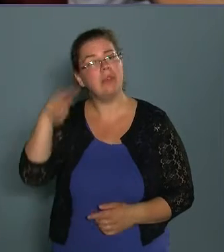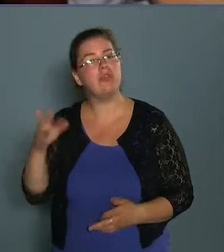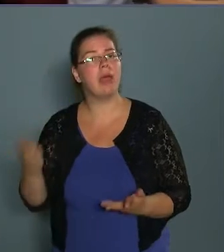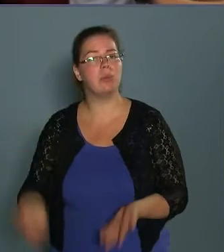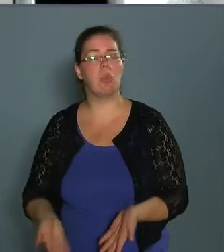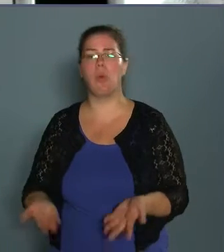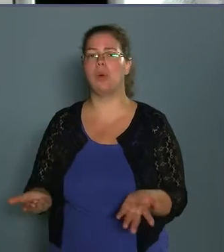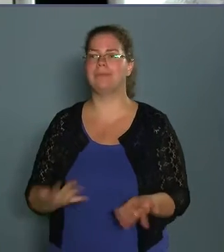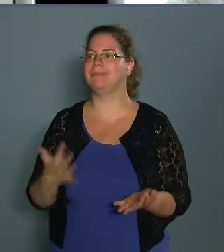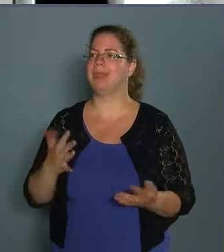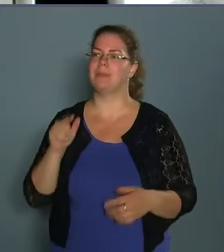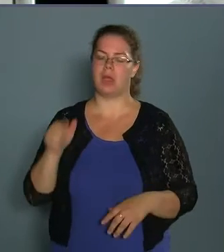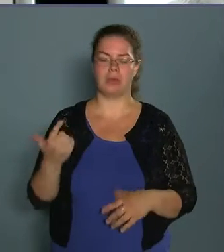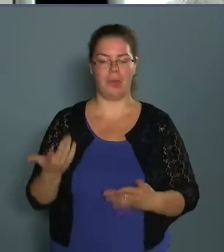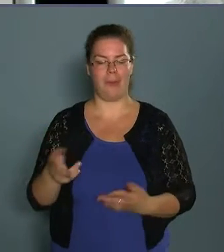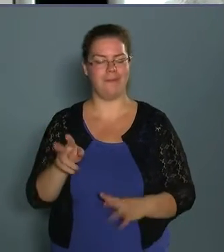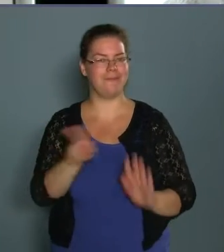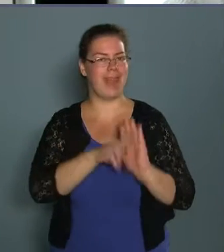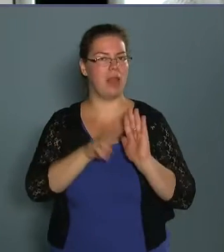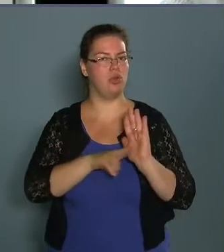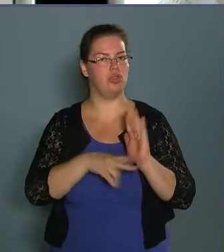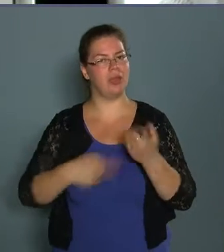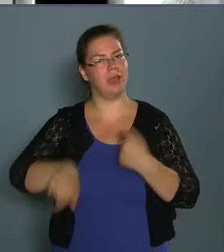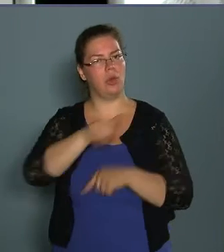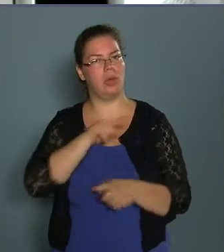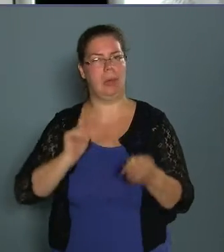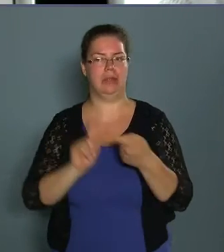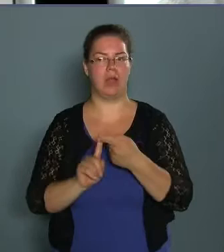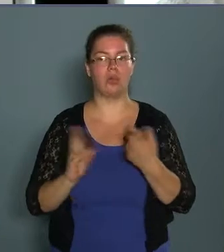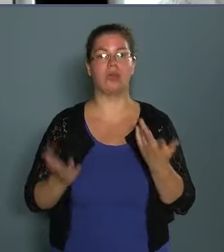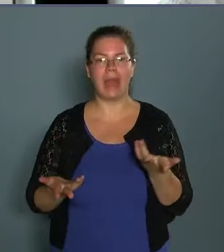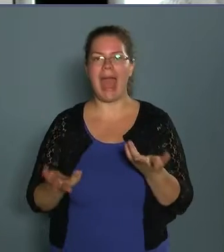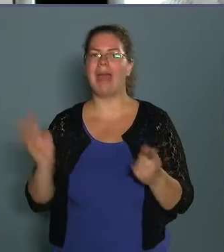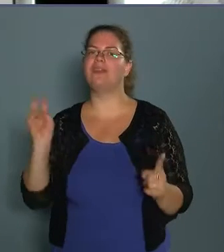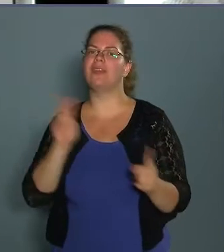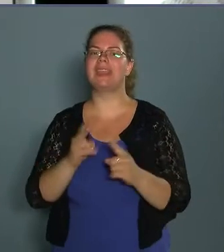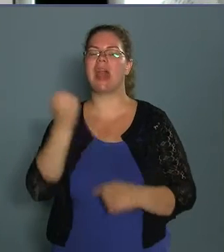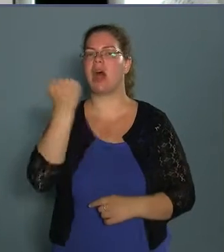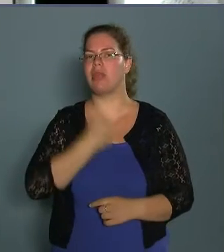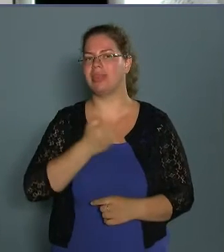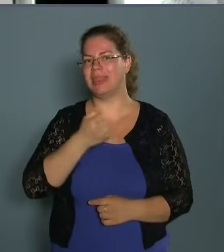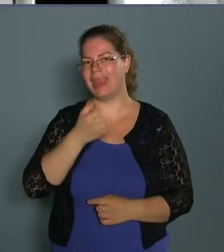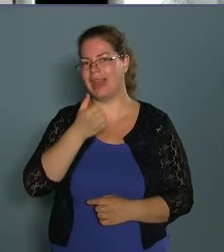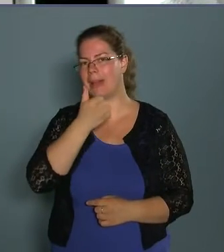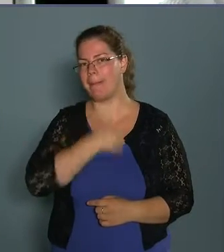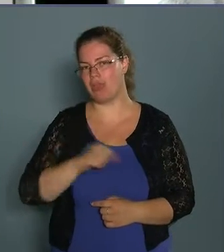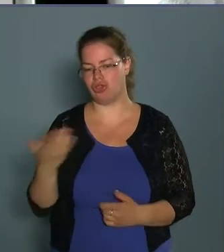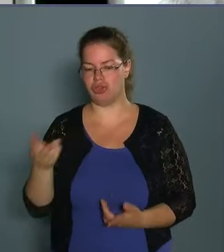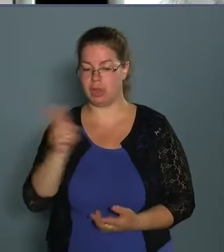úr, nem az ön felelősségi körébe tartozik, de mindenképpen figyel a Dél-Pesti